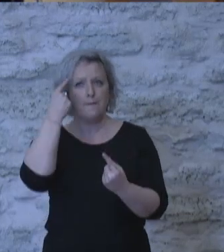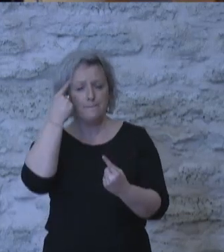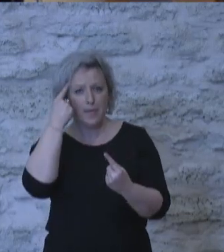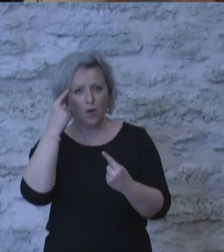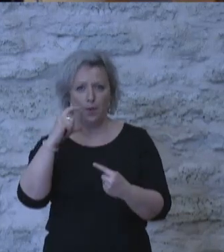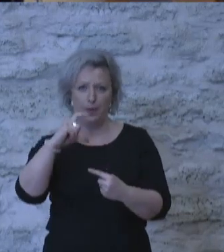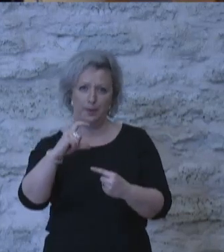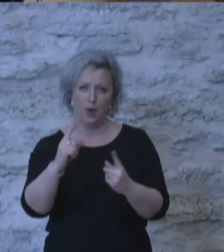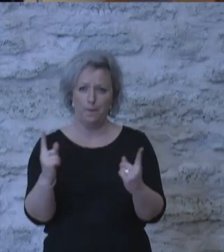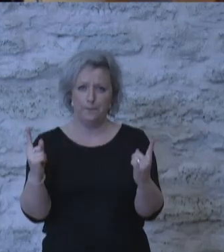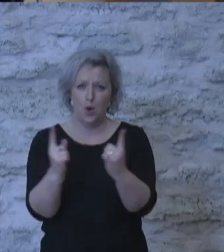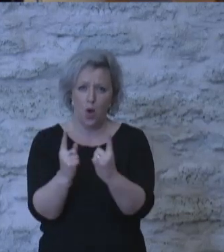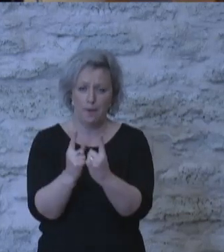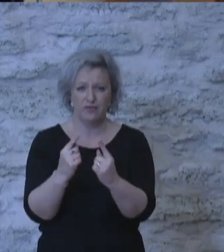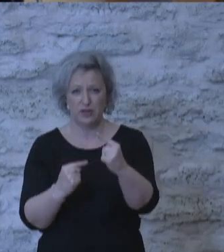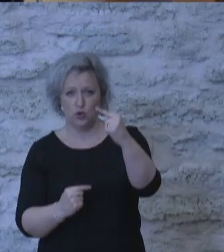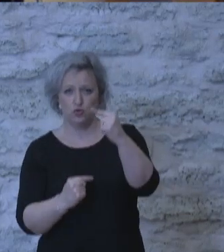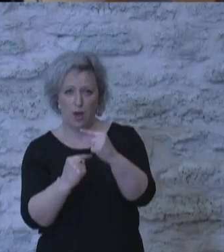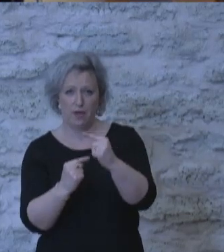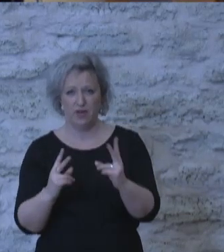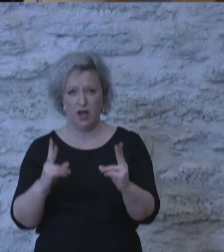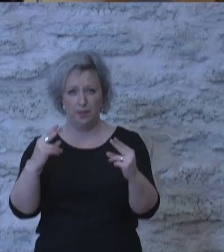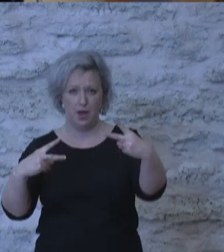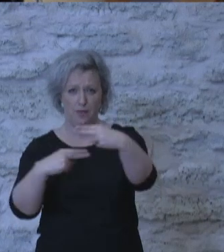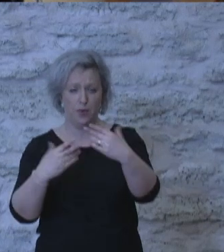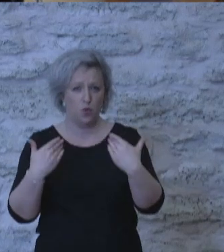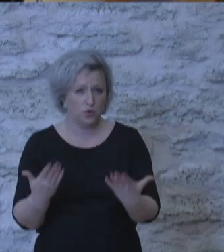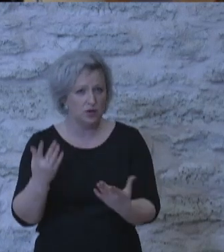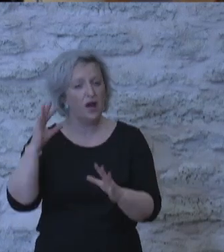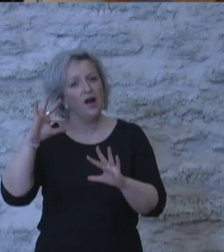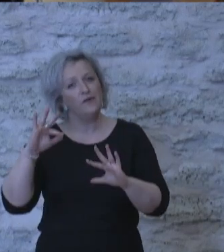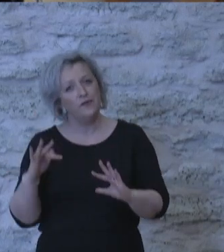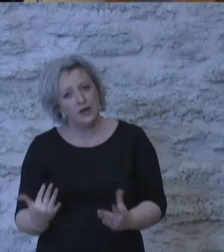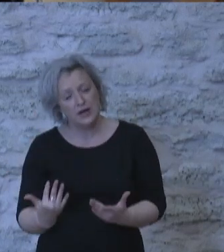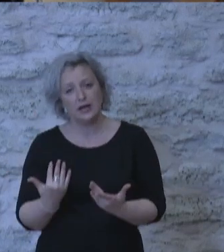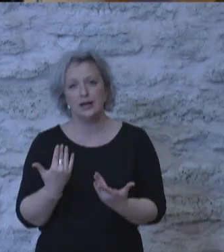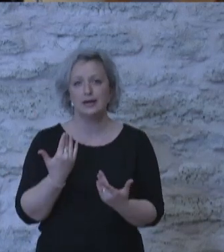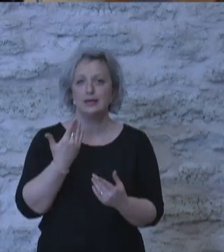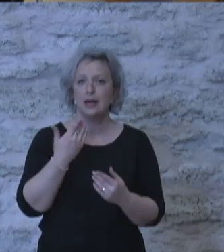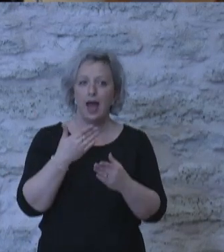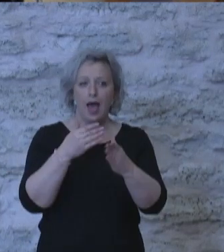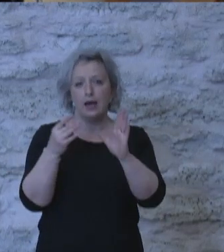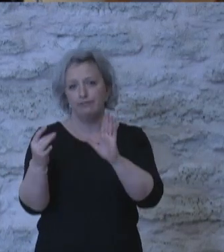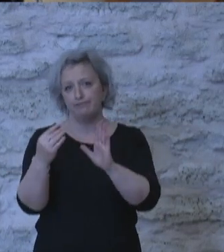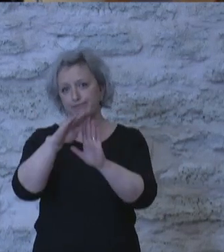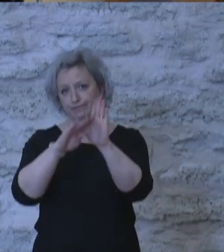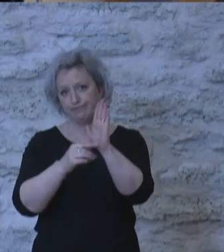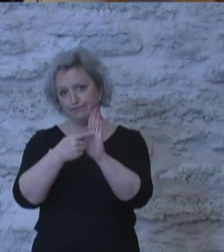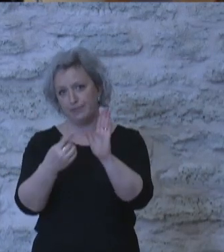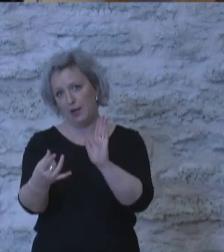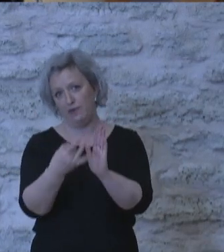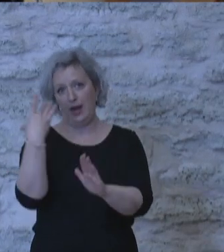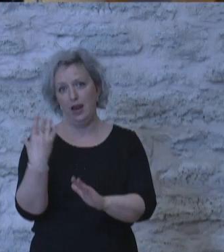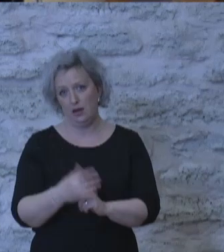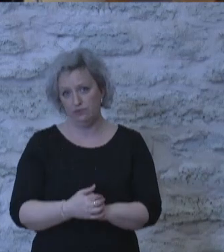paragrafidele kokkulepele jõudmist parlamentiga selles küsimuses või siis sootuks nende emaldamist sellest